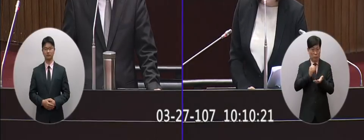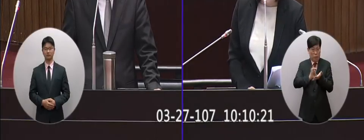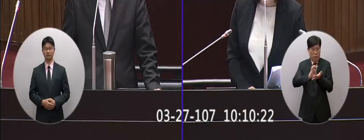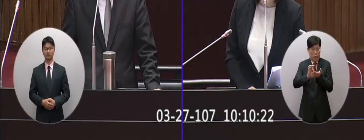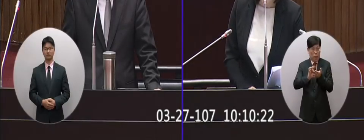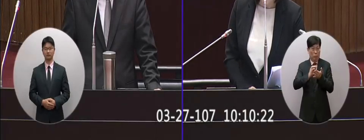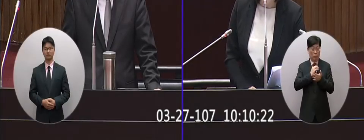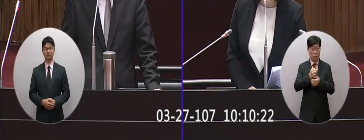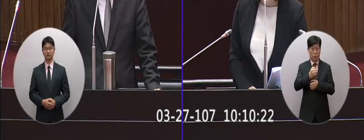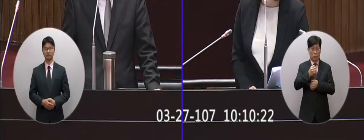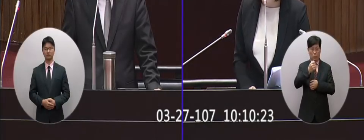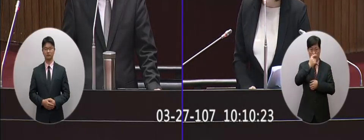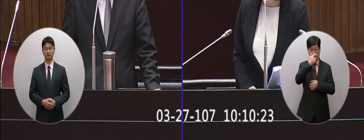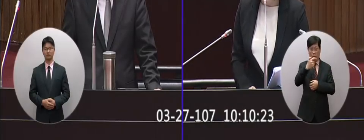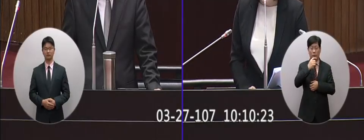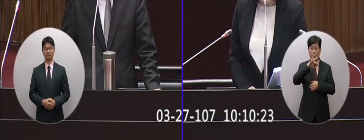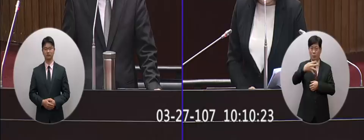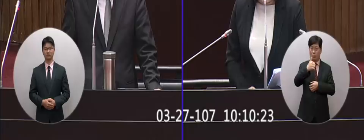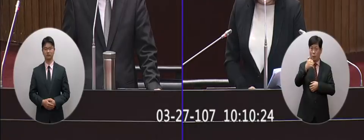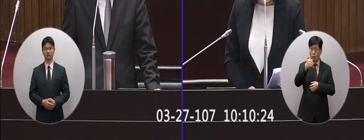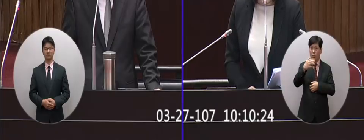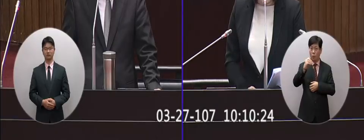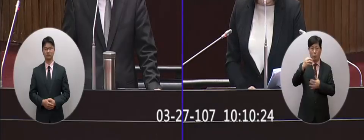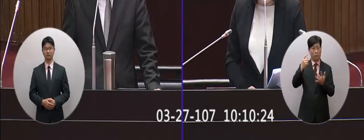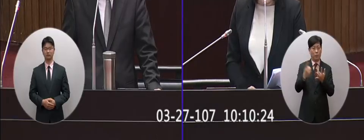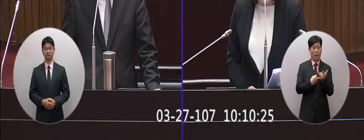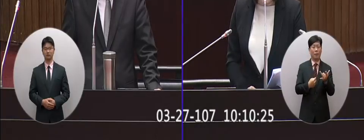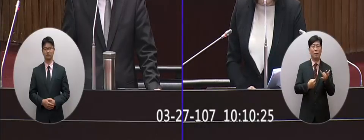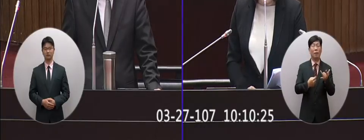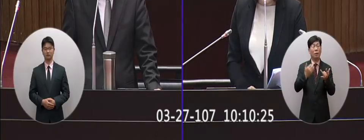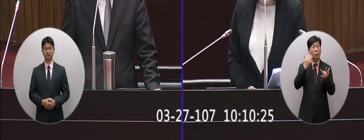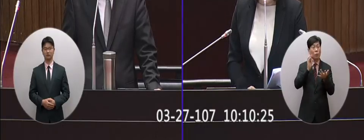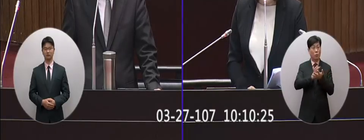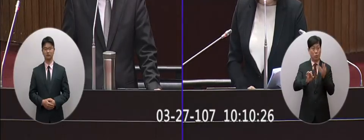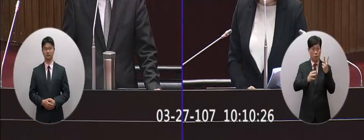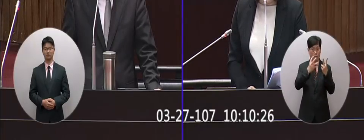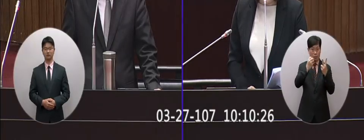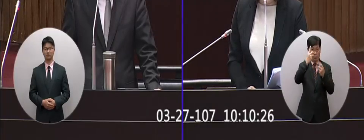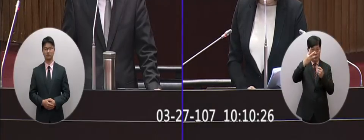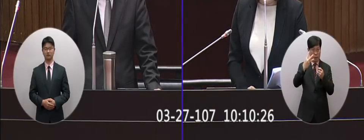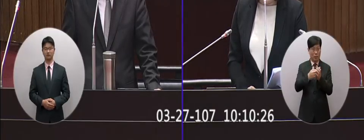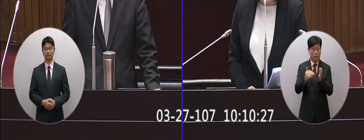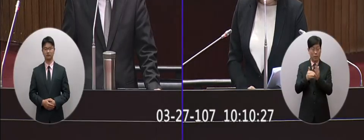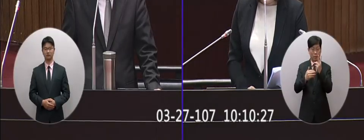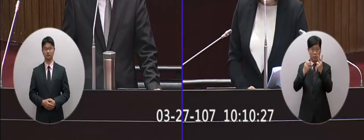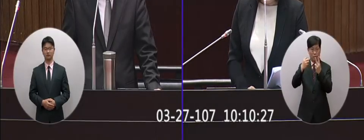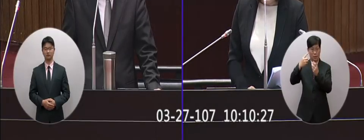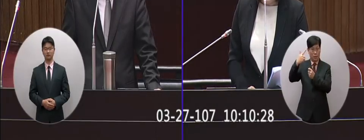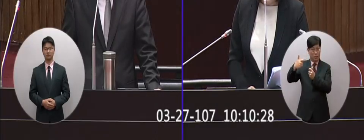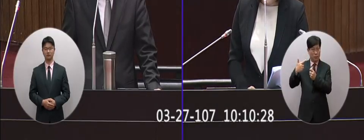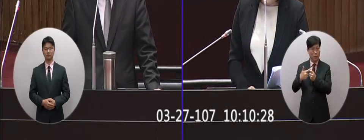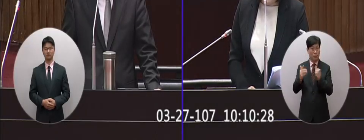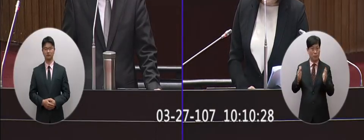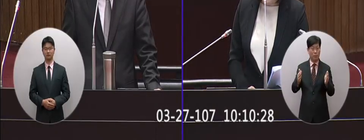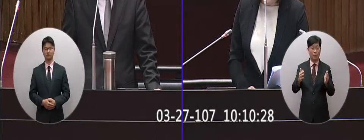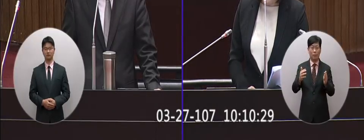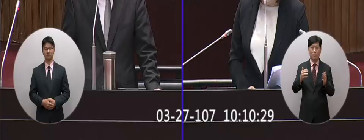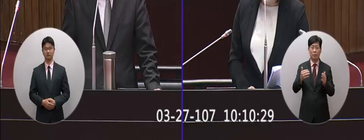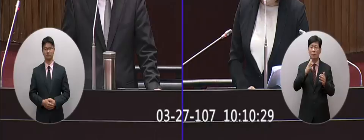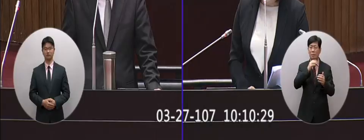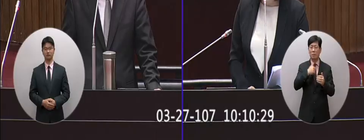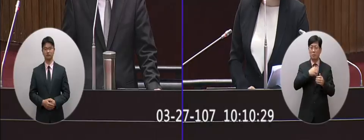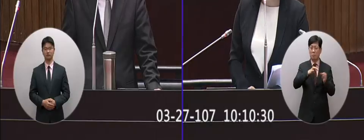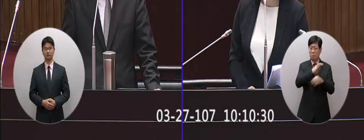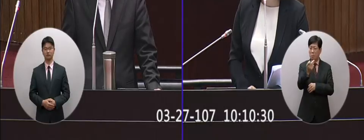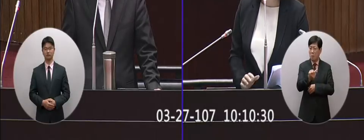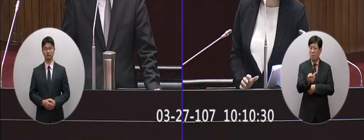将达到450万千瓦。如果以2013年到2016年代表不景气